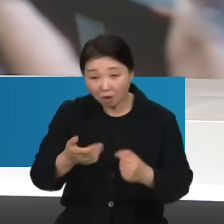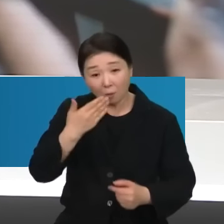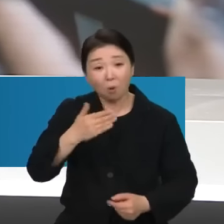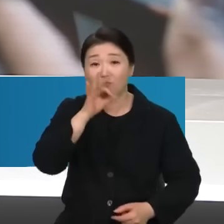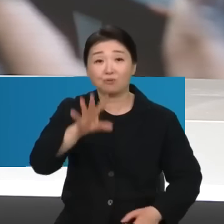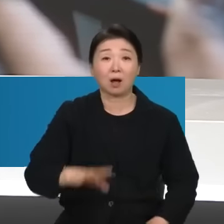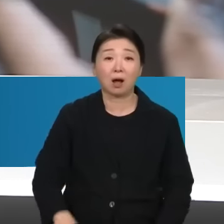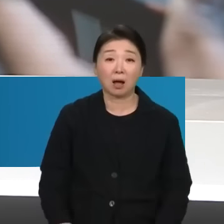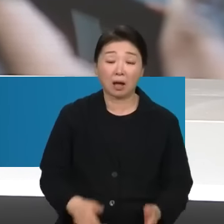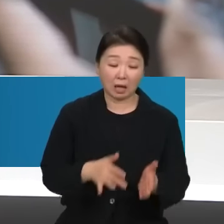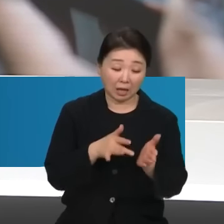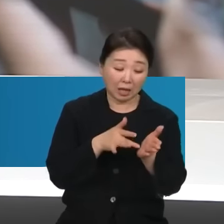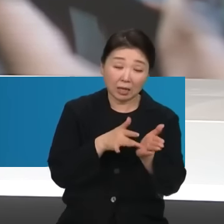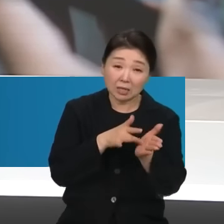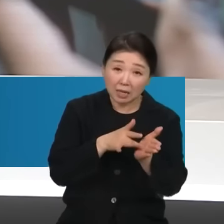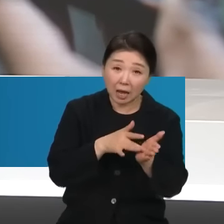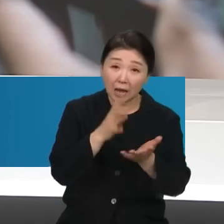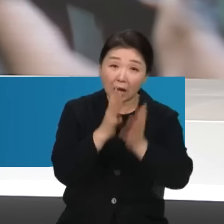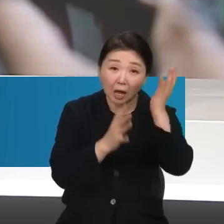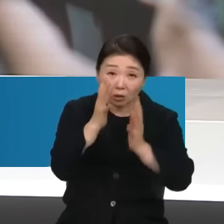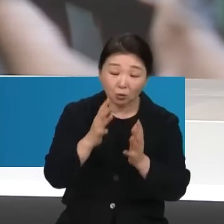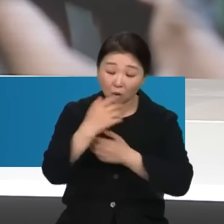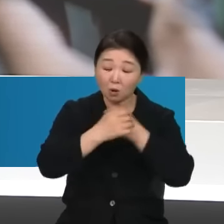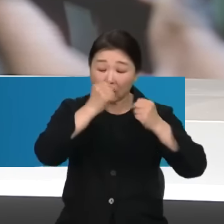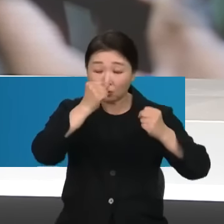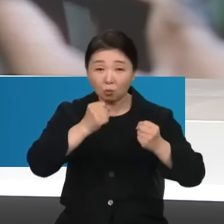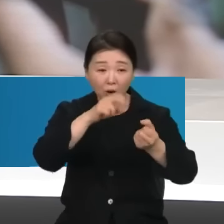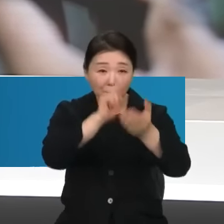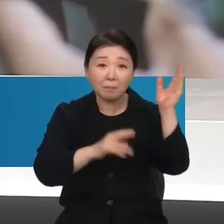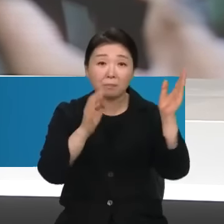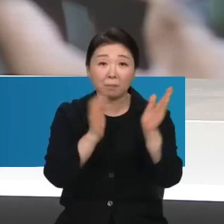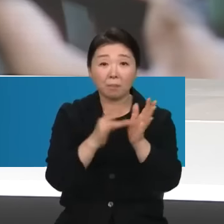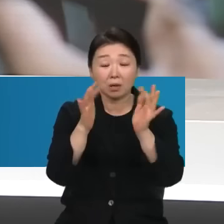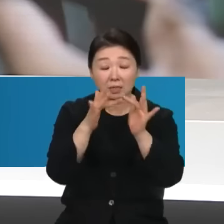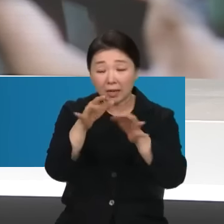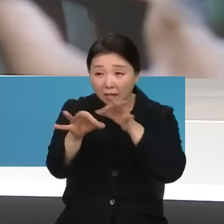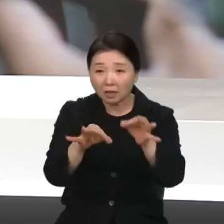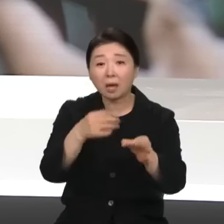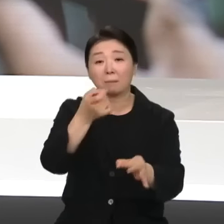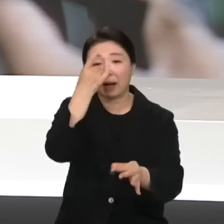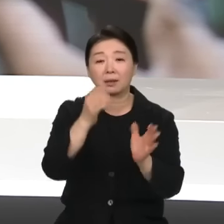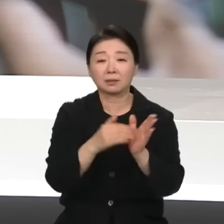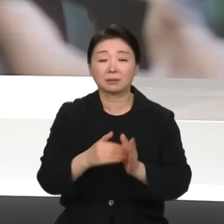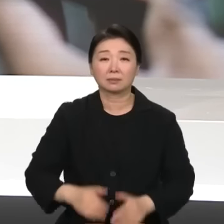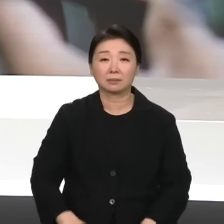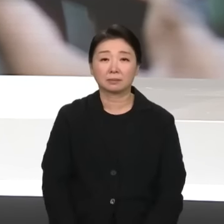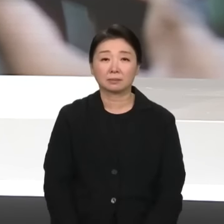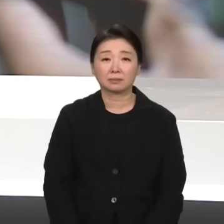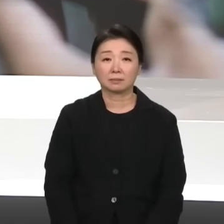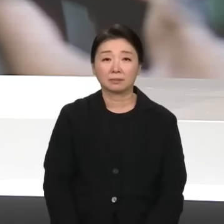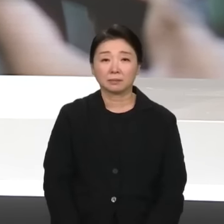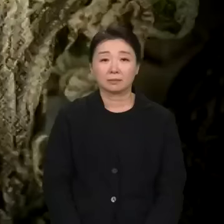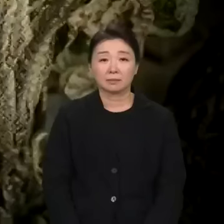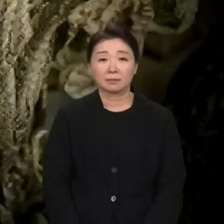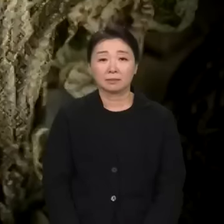이런 약초들을 건강에 좋다며 식용으로 판매해온 온라인 업체들이 대거 적발됐습니다. 조보경 기자입니다.